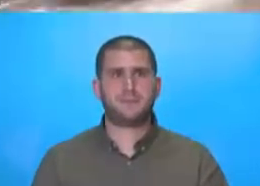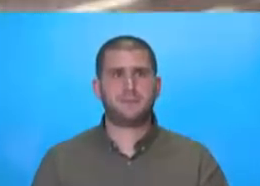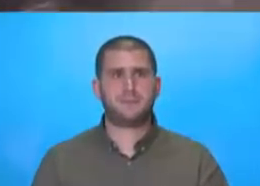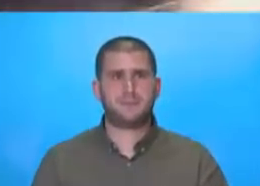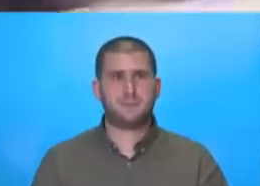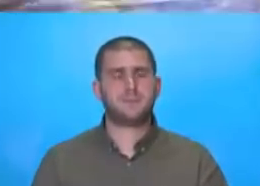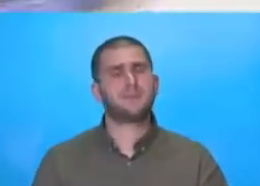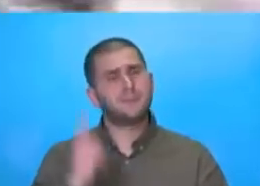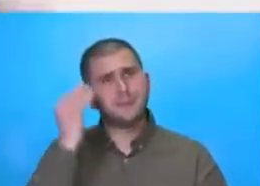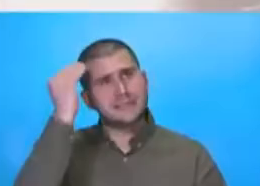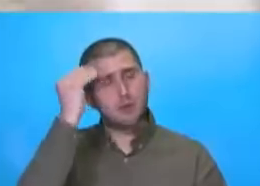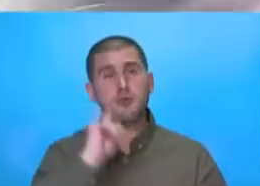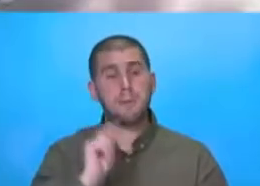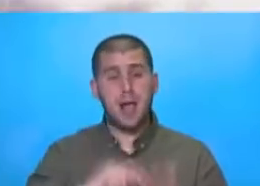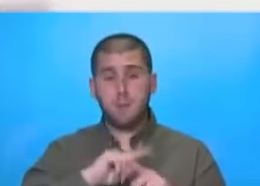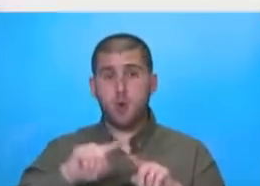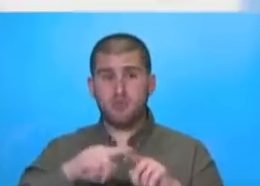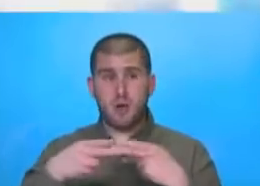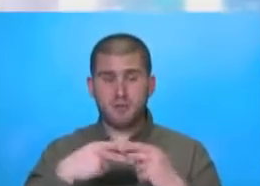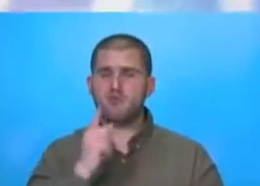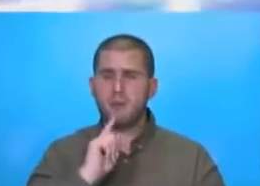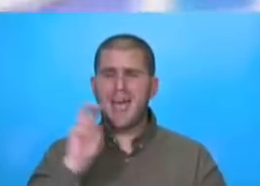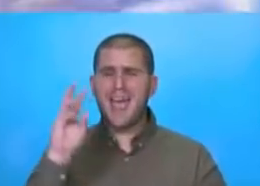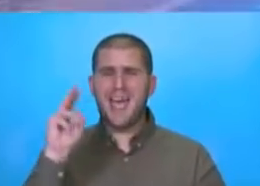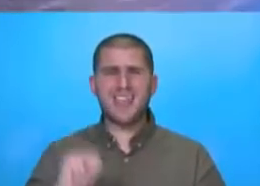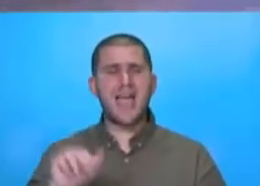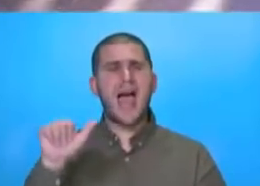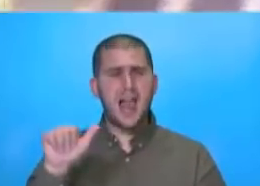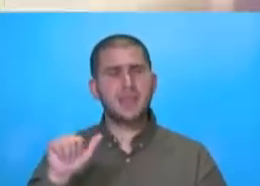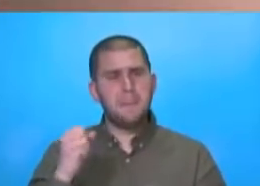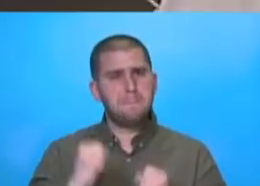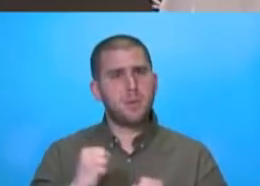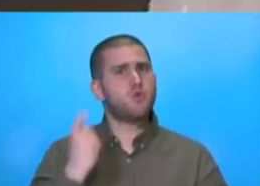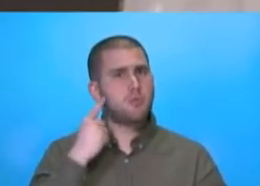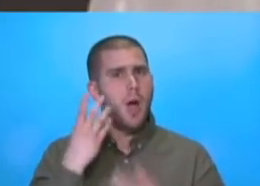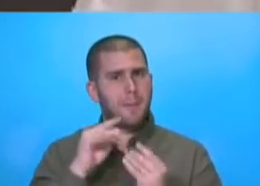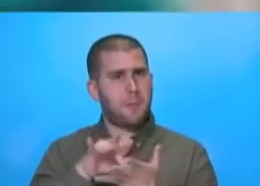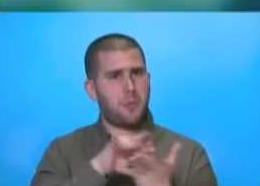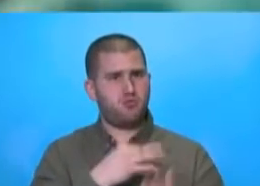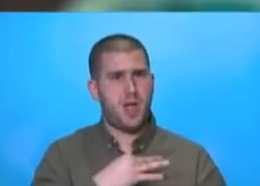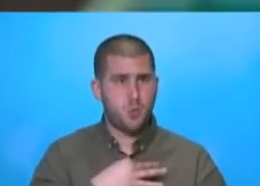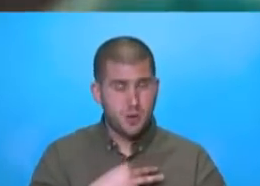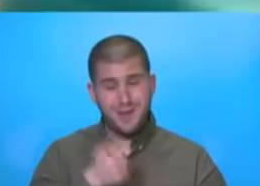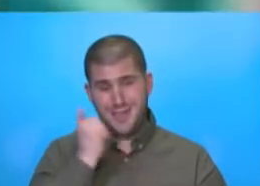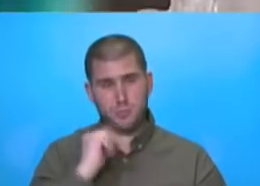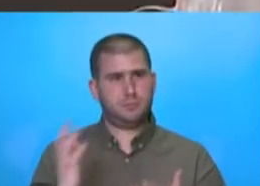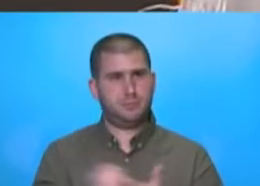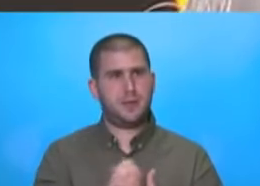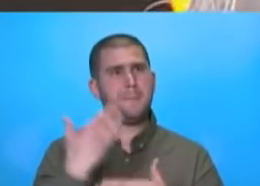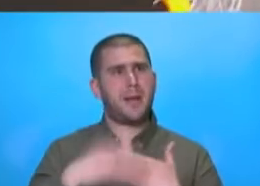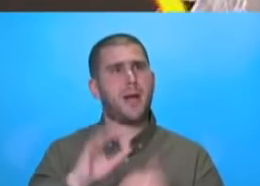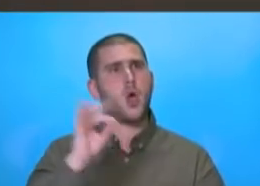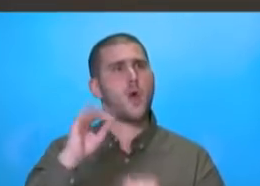התחילו לשנן כי בחודשים הקרובים השם עדן אלנה עוד ישמע לא מעט במחוזותינו. אמש עם זכייתה בגמר הכוכב